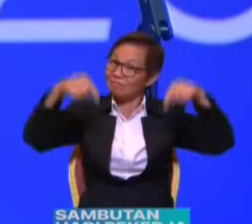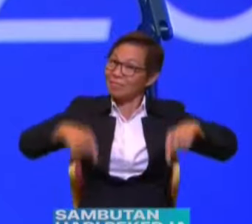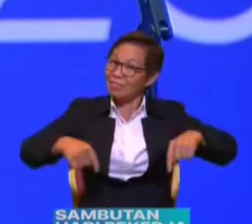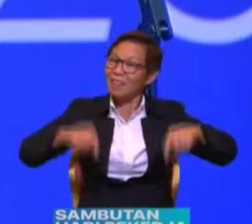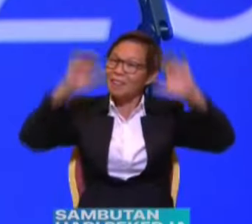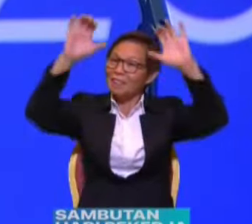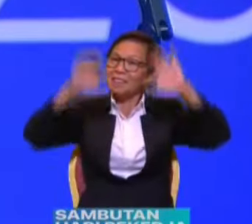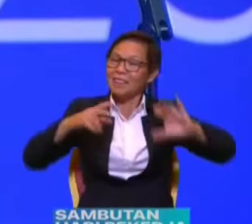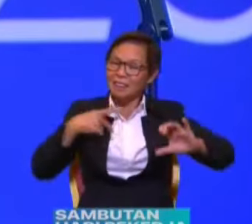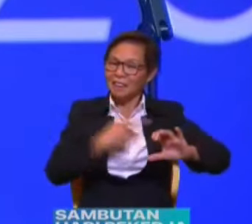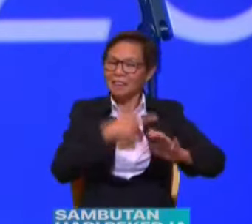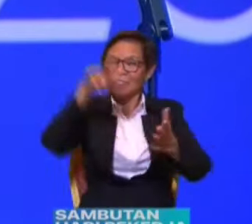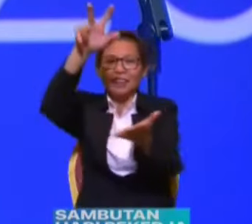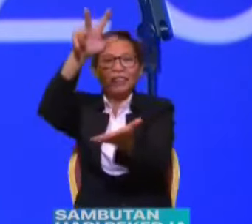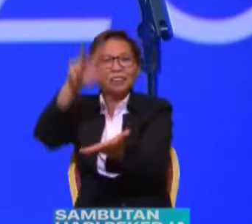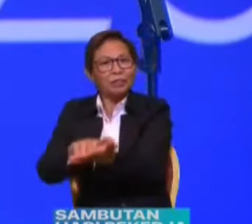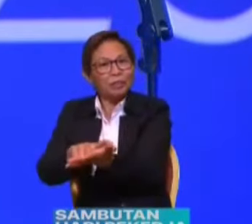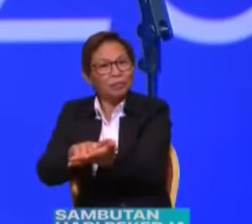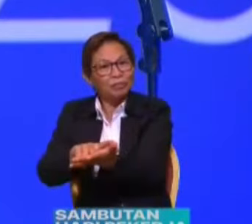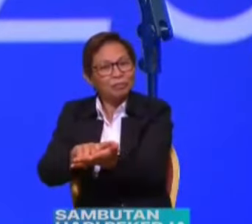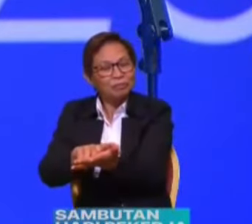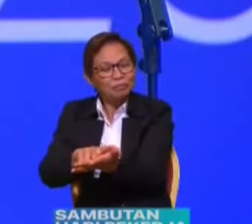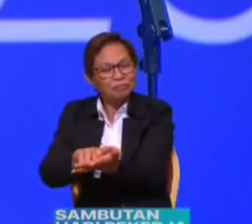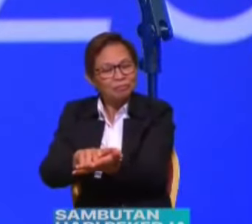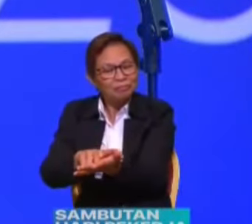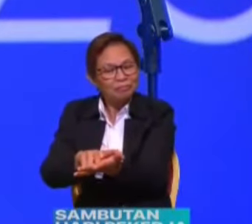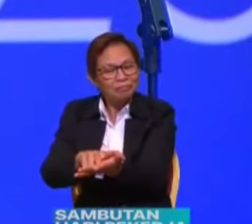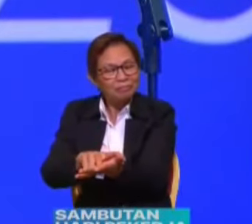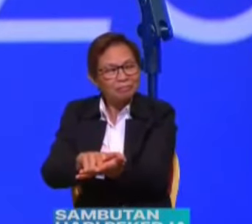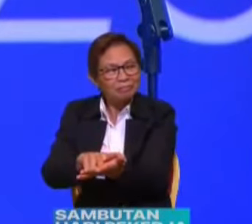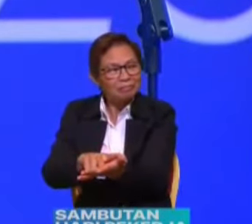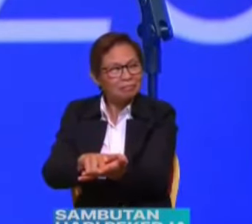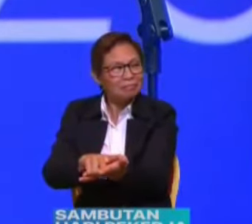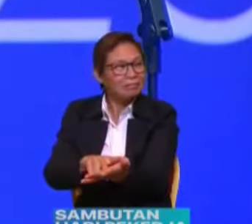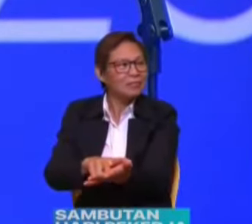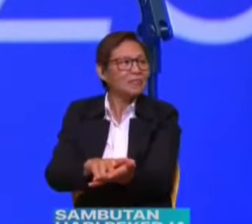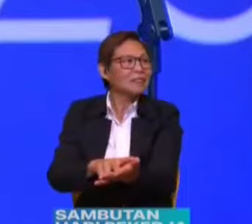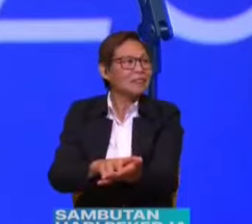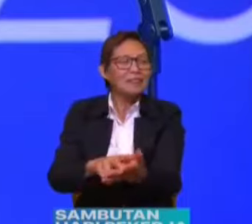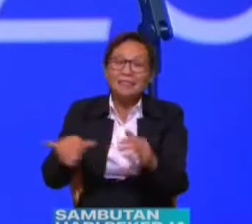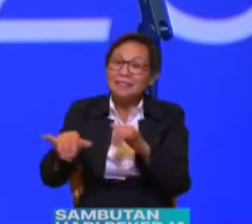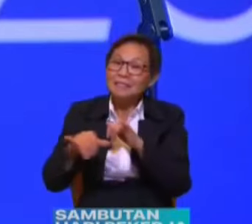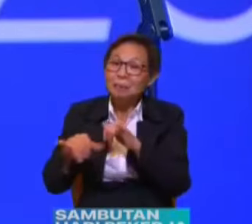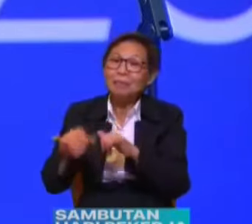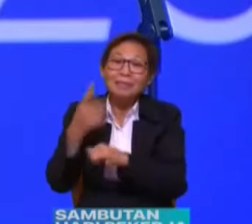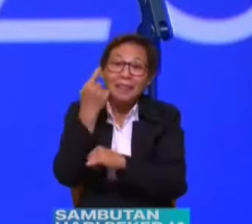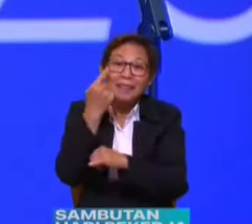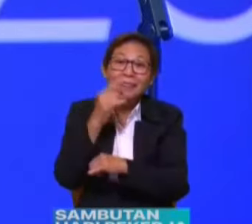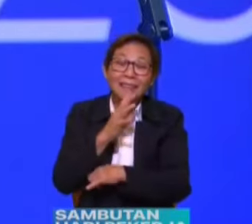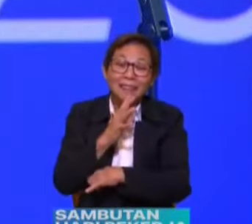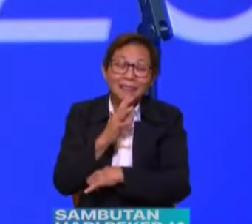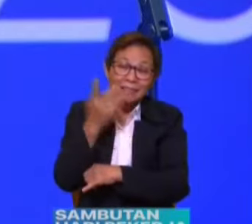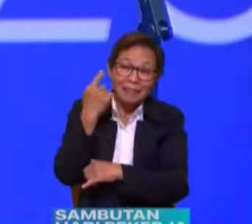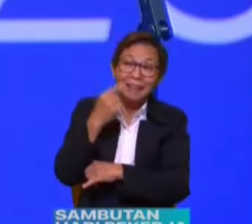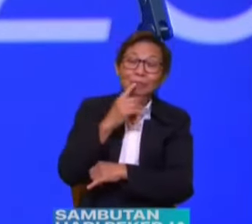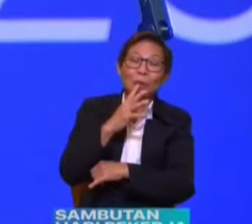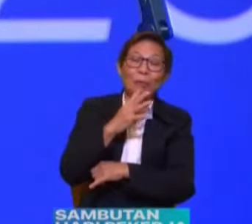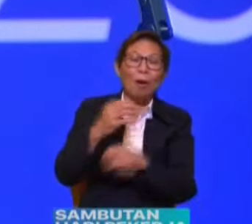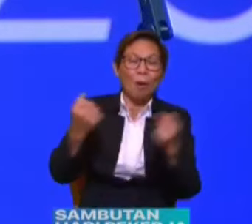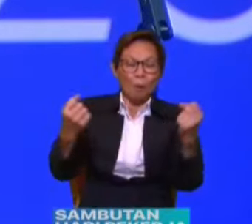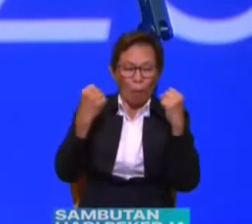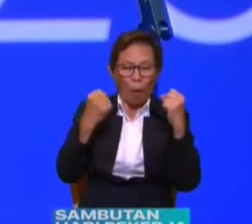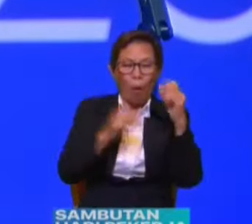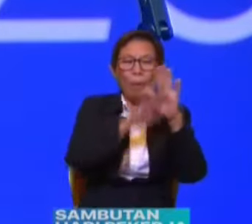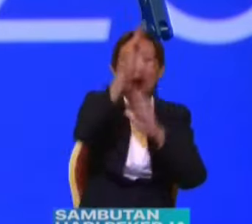Cara kita iktiraf, ya, seperti mana yang saya sebut dalam mukadimah, kemampanan